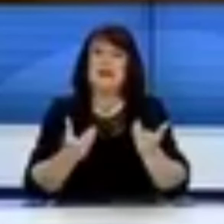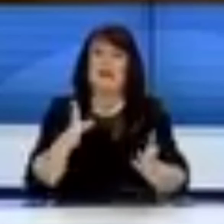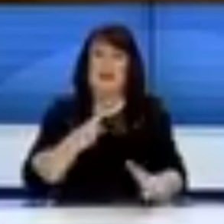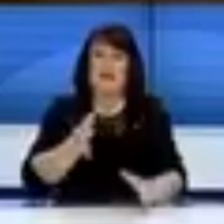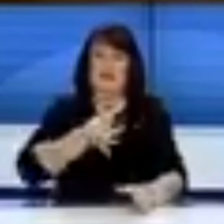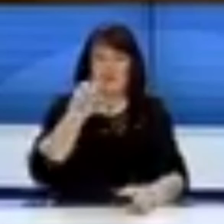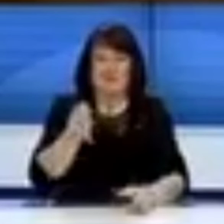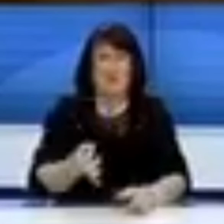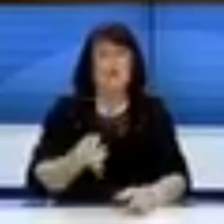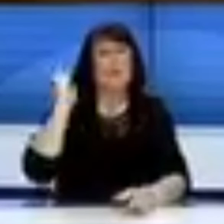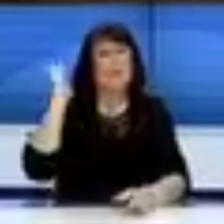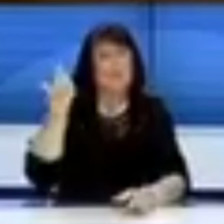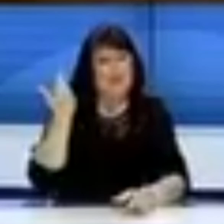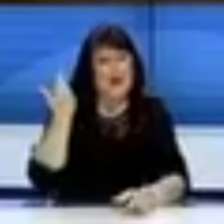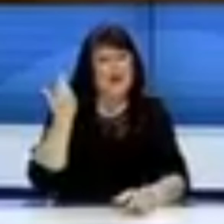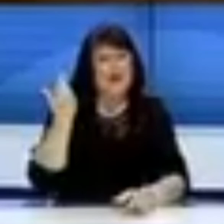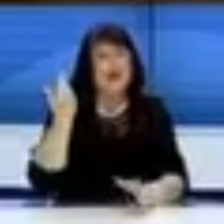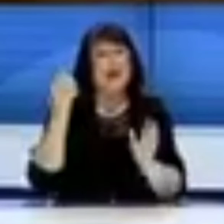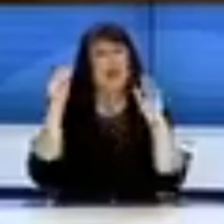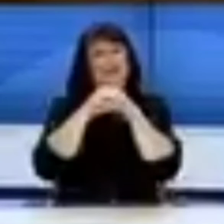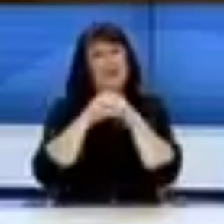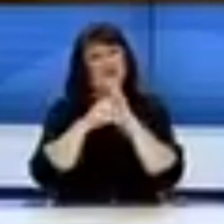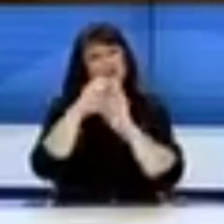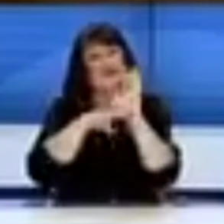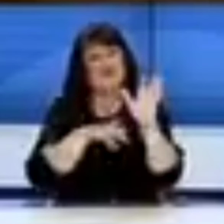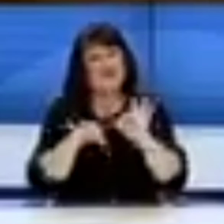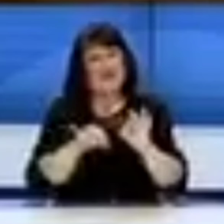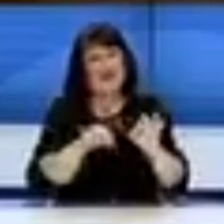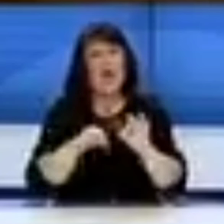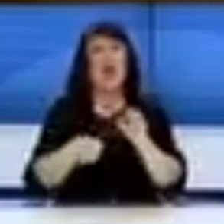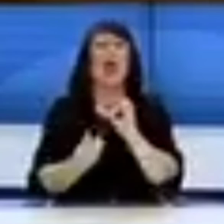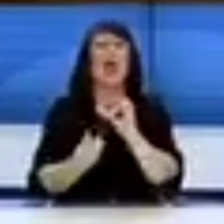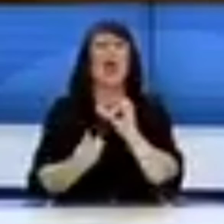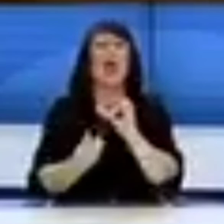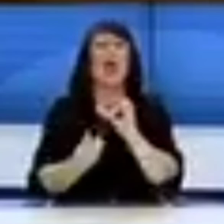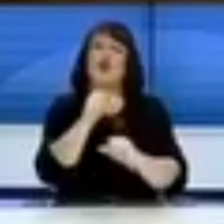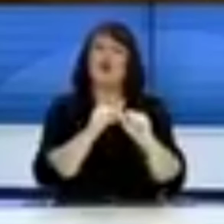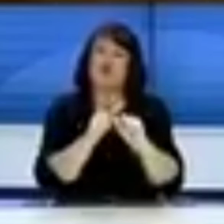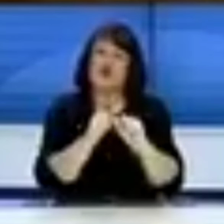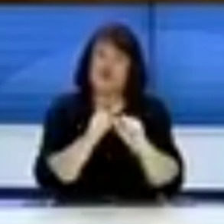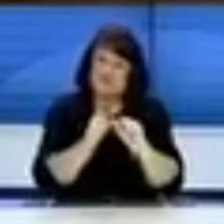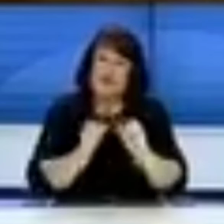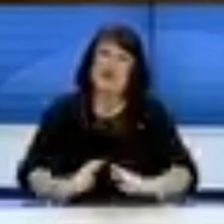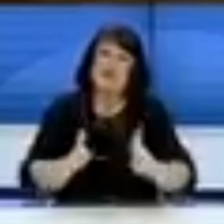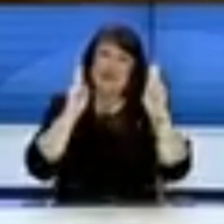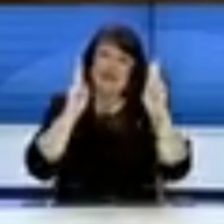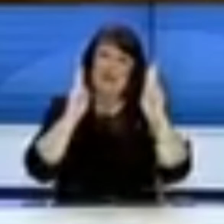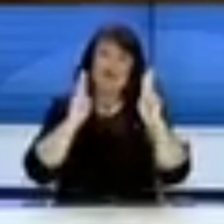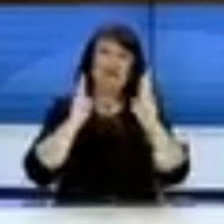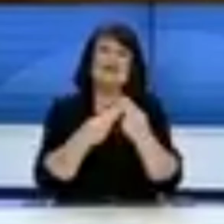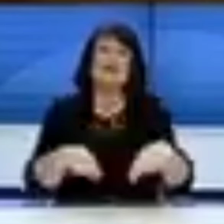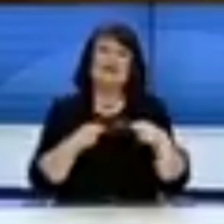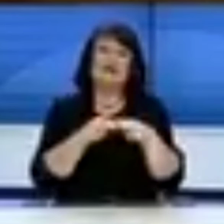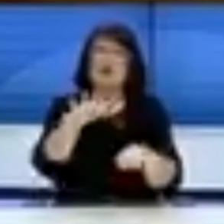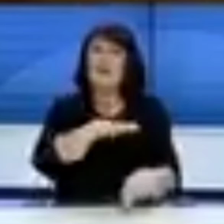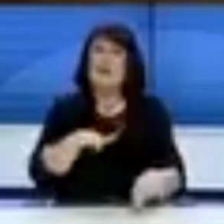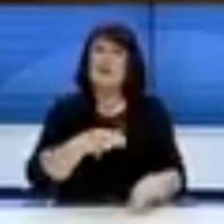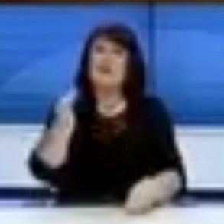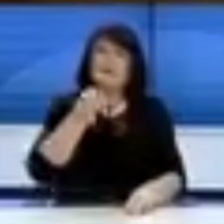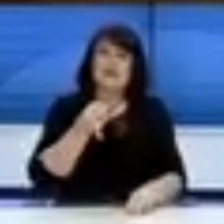να θυμίσω ότι στο παρελθόν επενδυτικά σχέδια ανανεώσιμων πηγών ενέργειας είχαν καταρρεύσει στο Συμβούλιο της Επικρατείας ακριβώς επειδή το Συμβούλιο